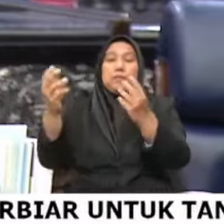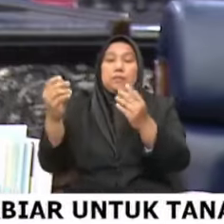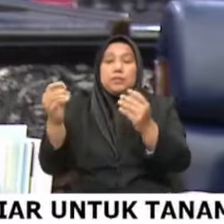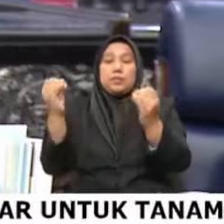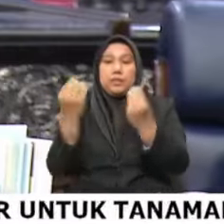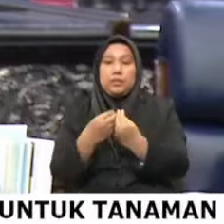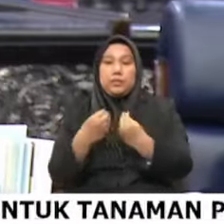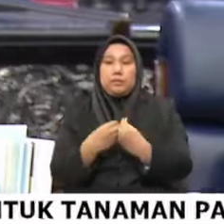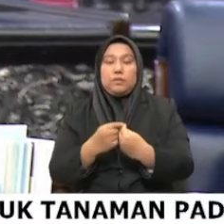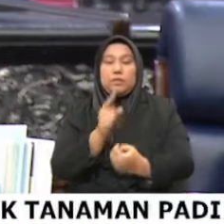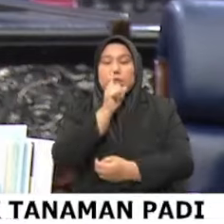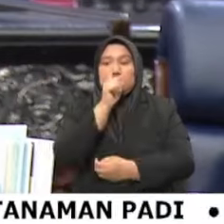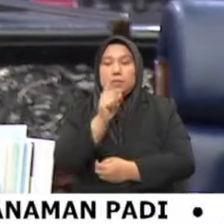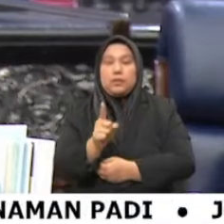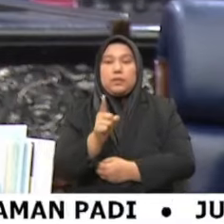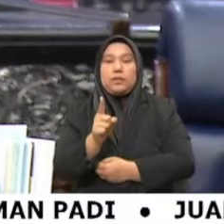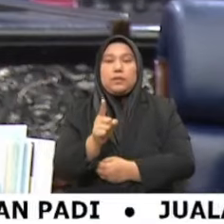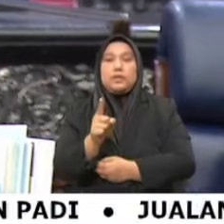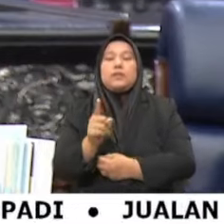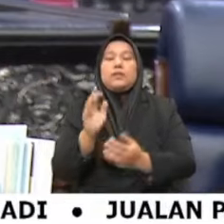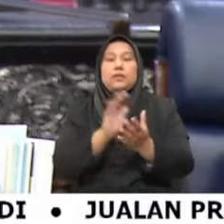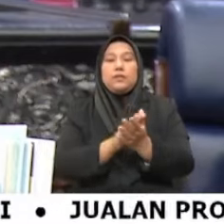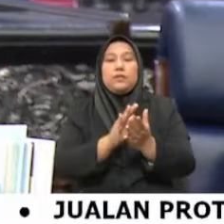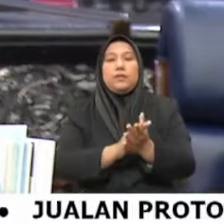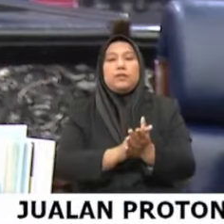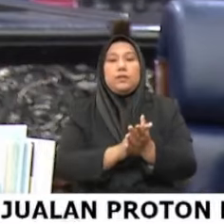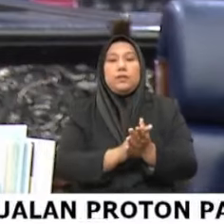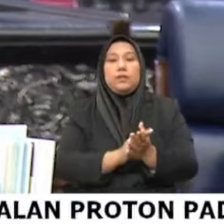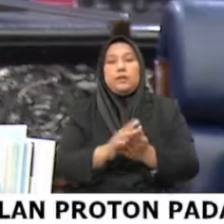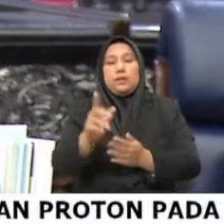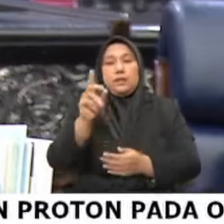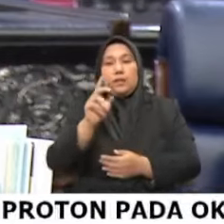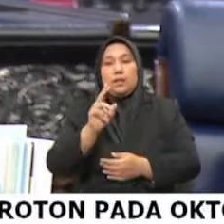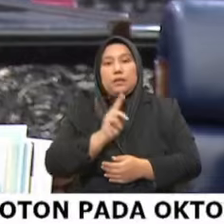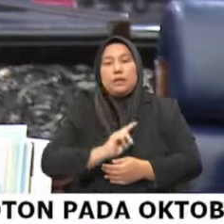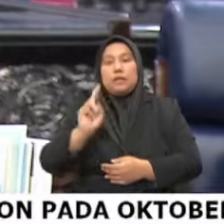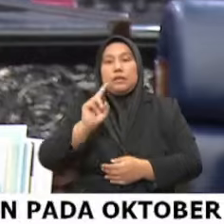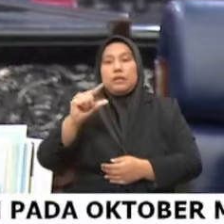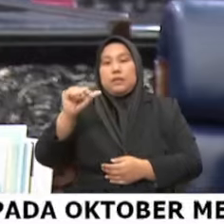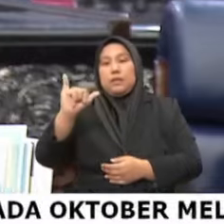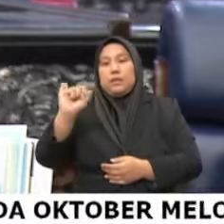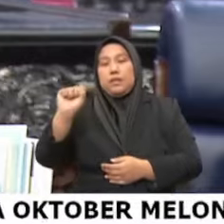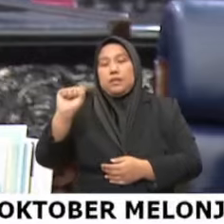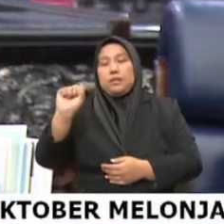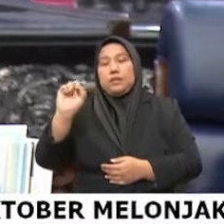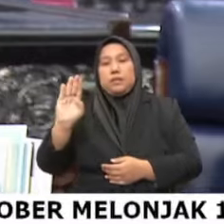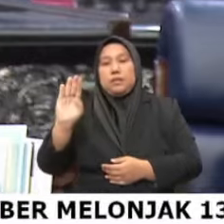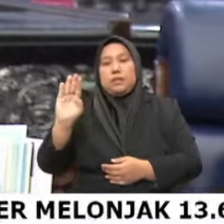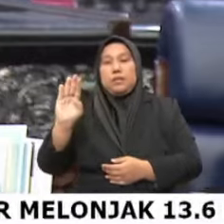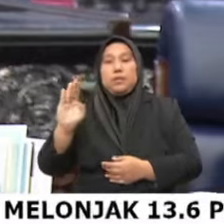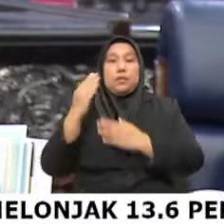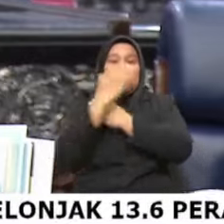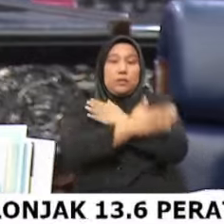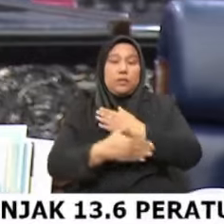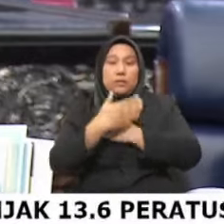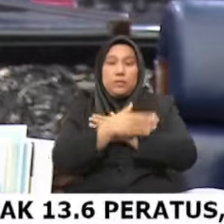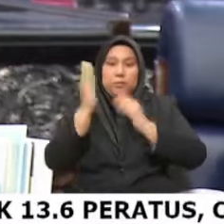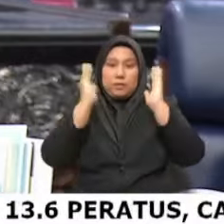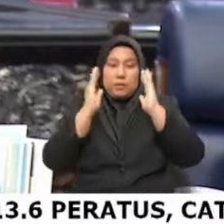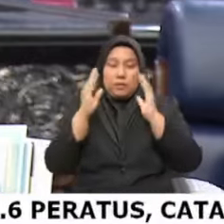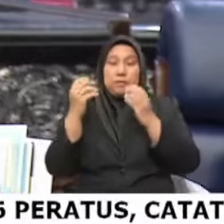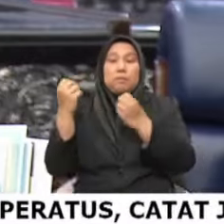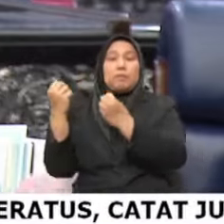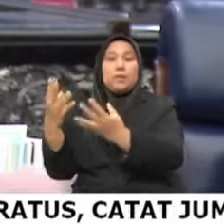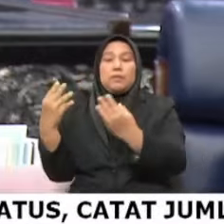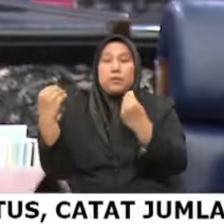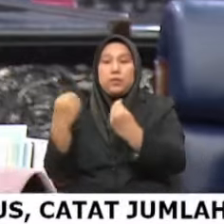sebenar rumah amal dan sekolah agama JISB ini yang di seluruh negara dan berapakah jumlah terkini yang telah diserbu dan